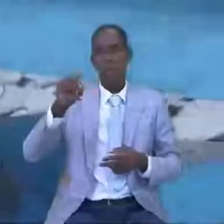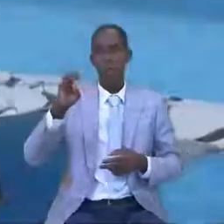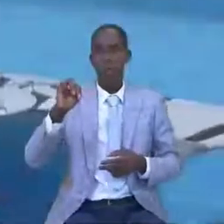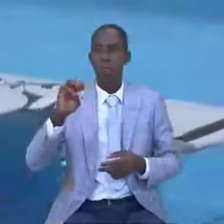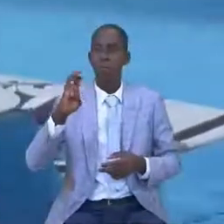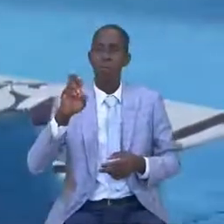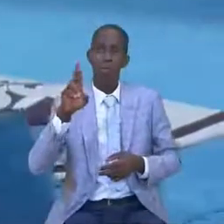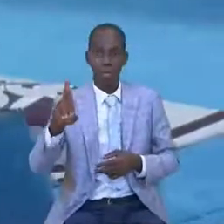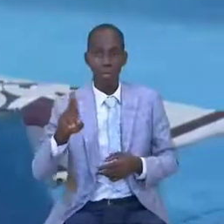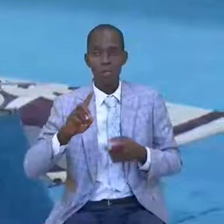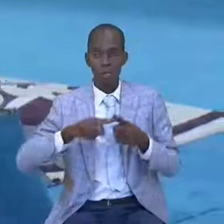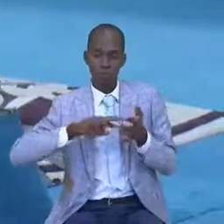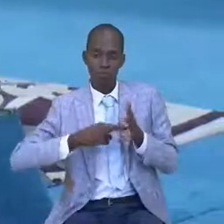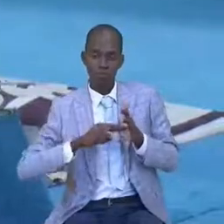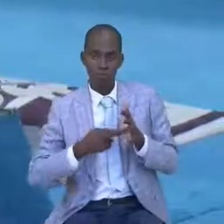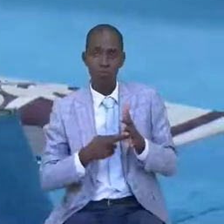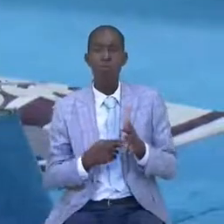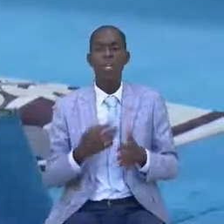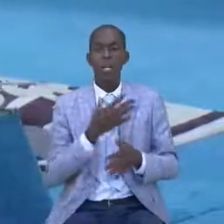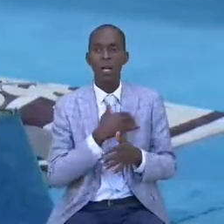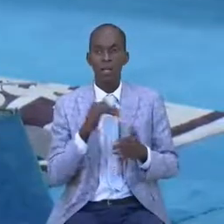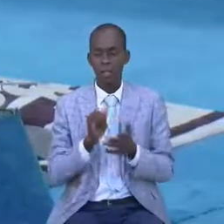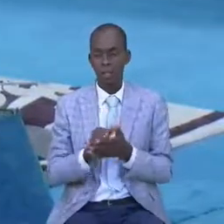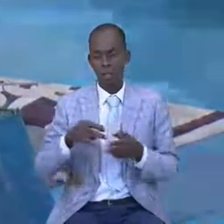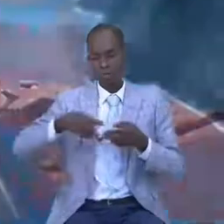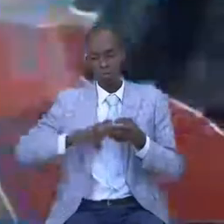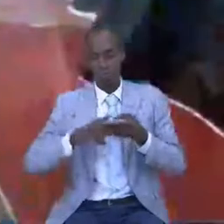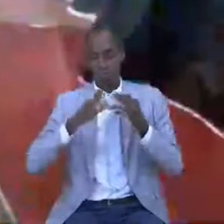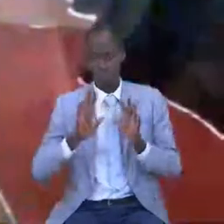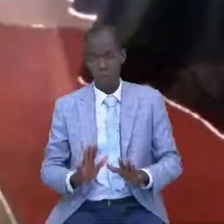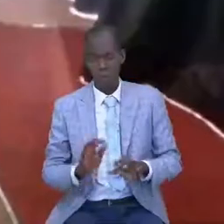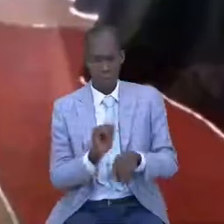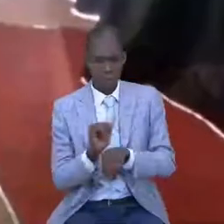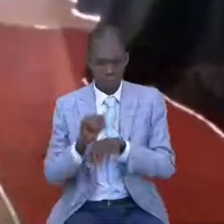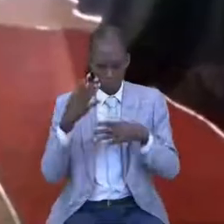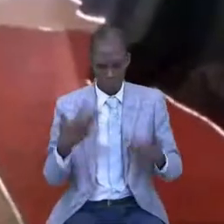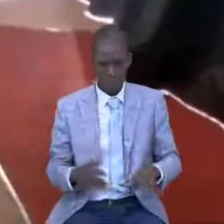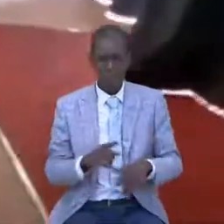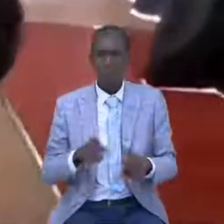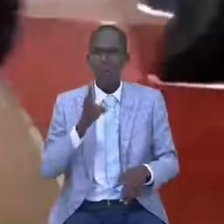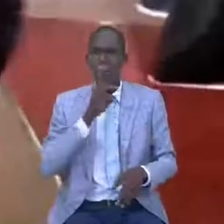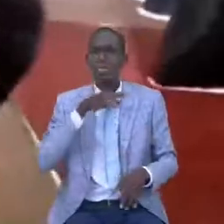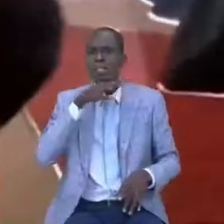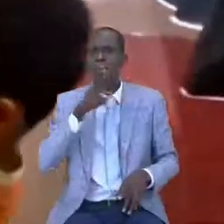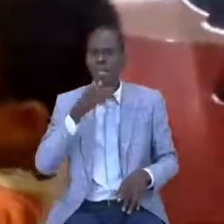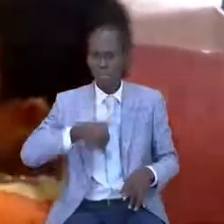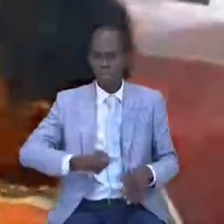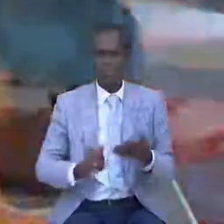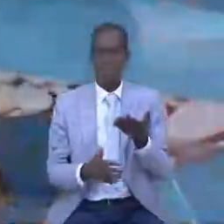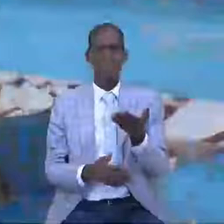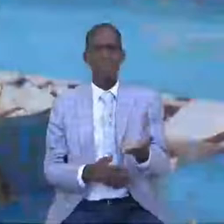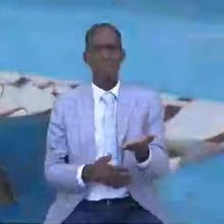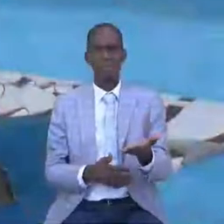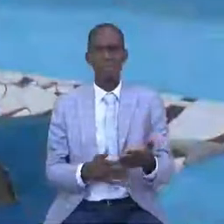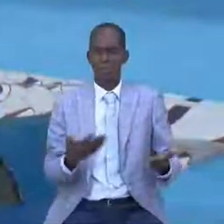là-bas. Tu as invité le plombier et le plombier est arrivé dans ta maison et le plombier est venu et puis il est reparti et toujours